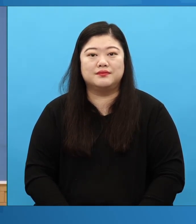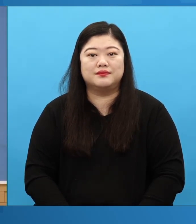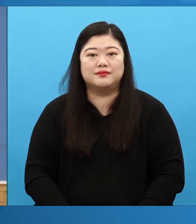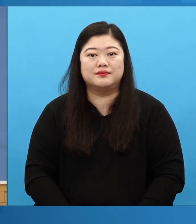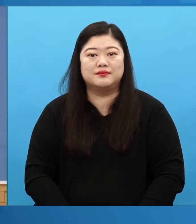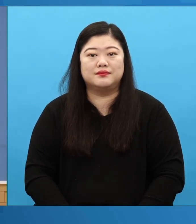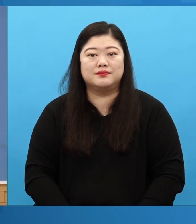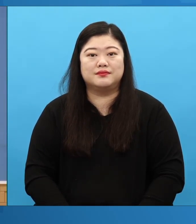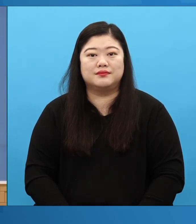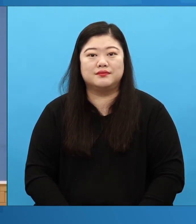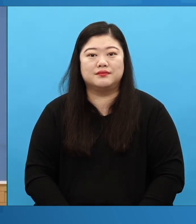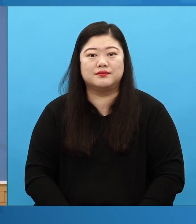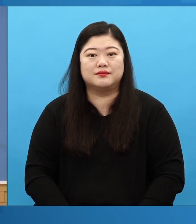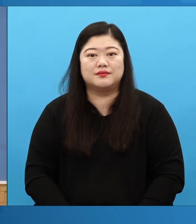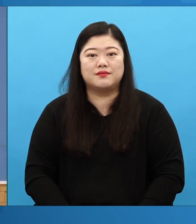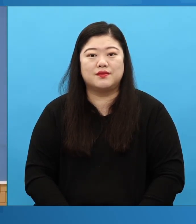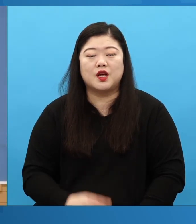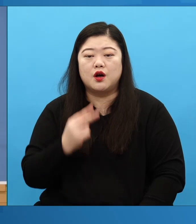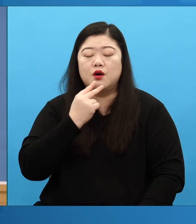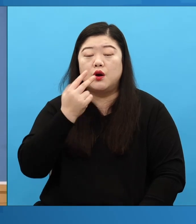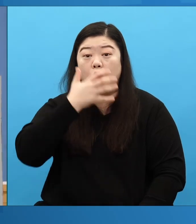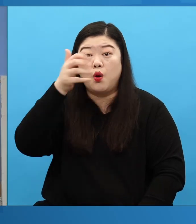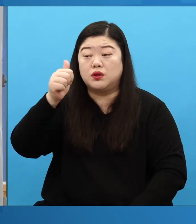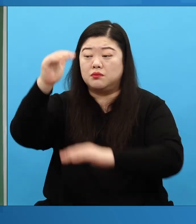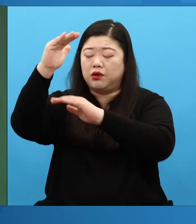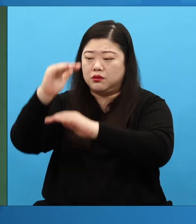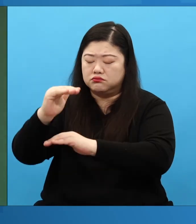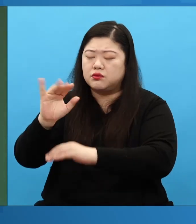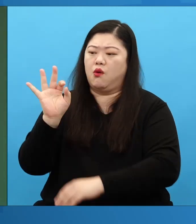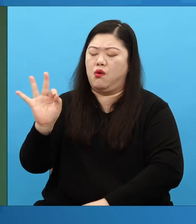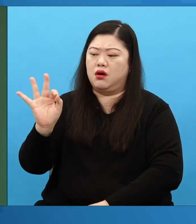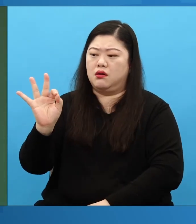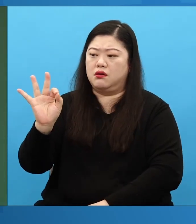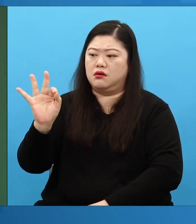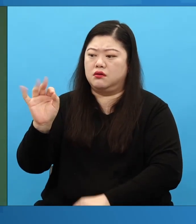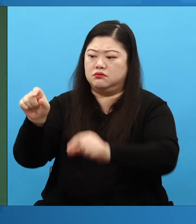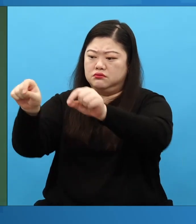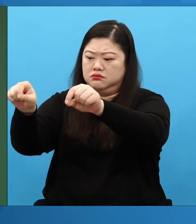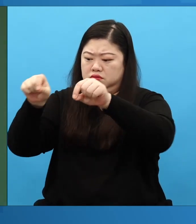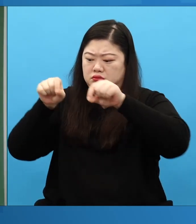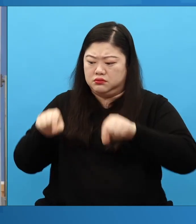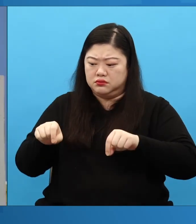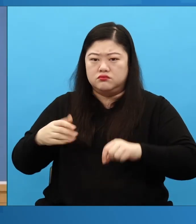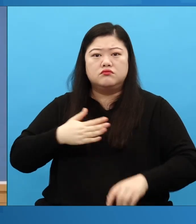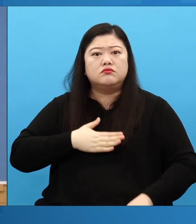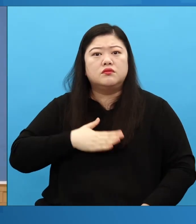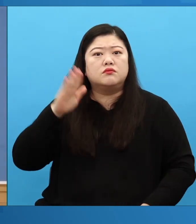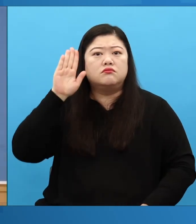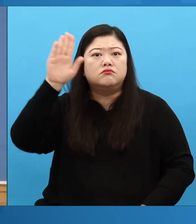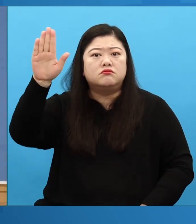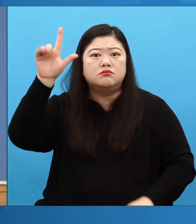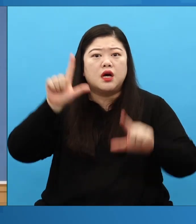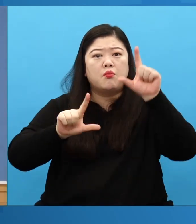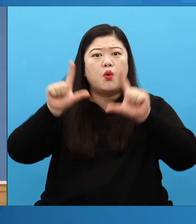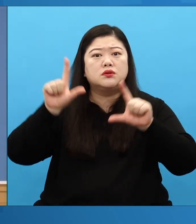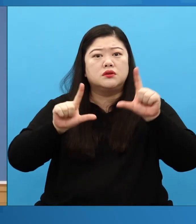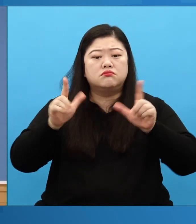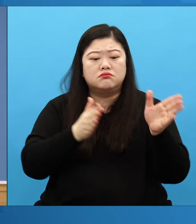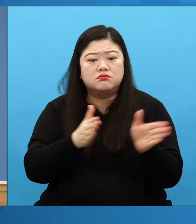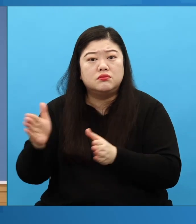우리의 미래는 어떻게 만듭니까? If that's so, how are we going to prepare and make our 우리의 future? 미래는